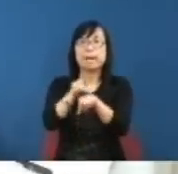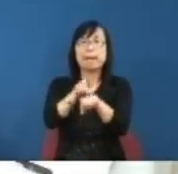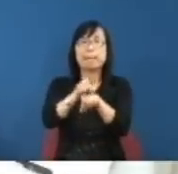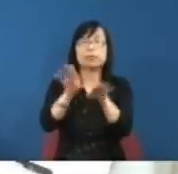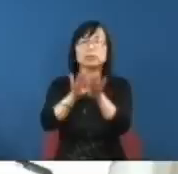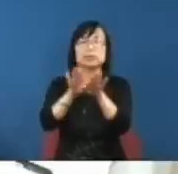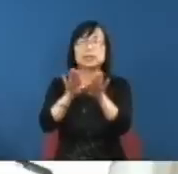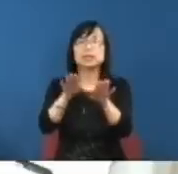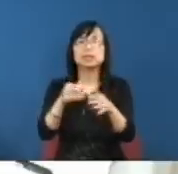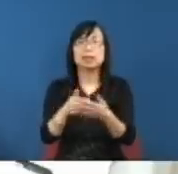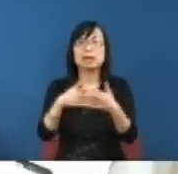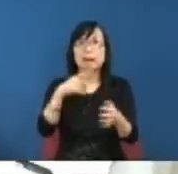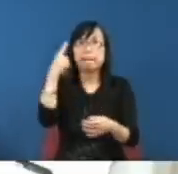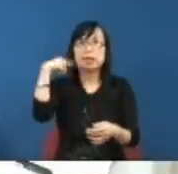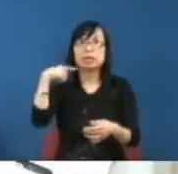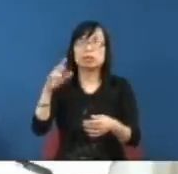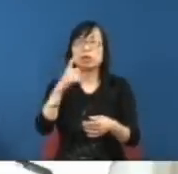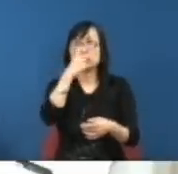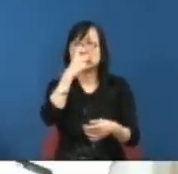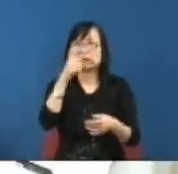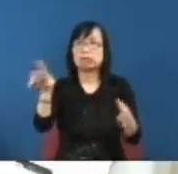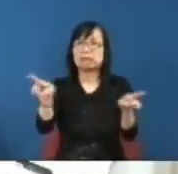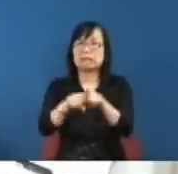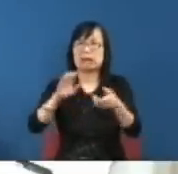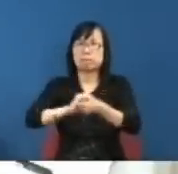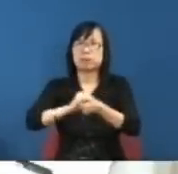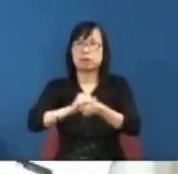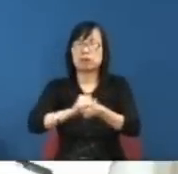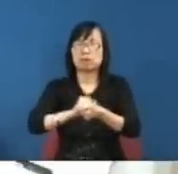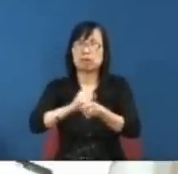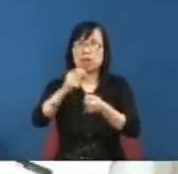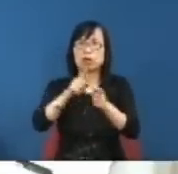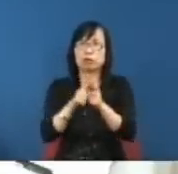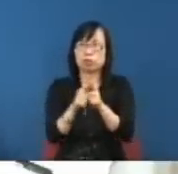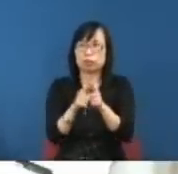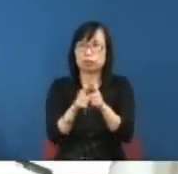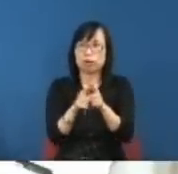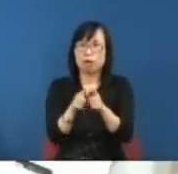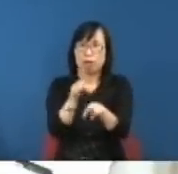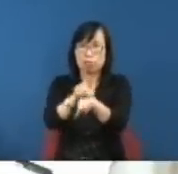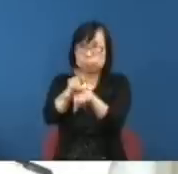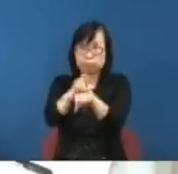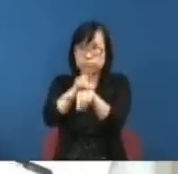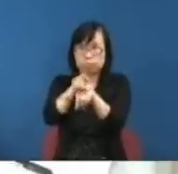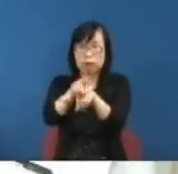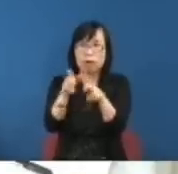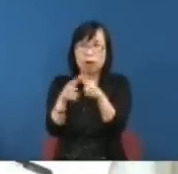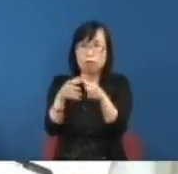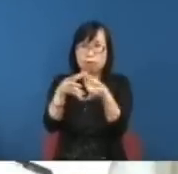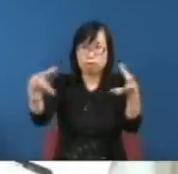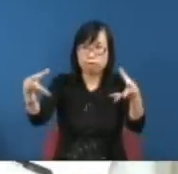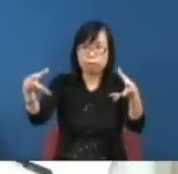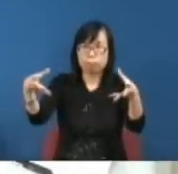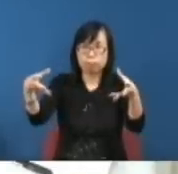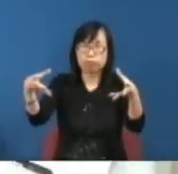我其實美國同英國咧係合謀咧，係將一啲長程嘅個炮口咁闊嘅呢一